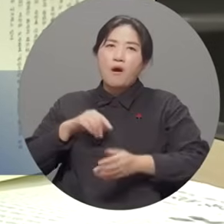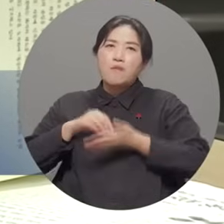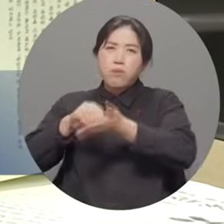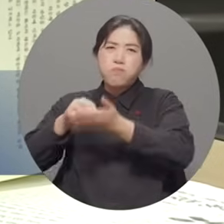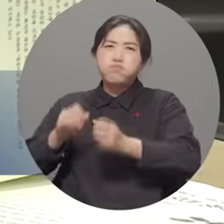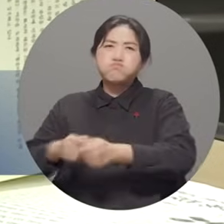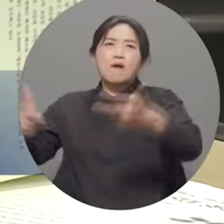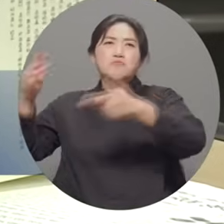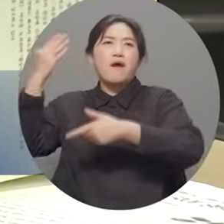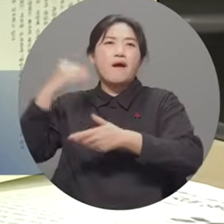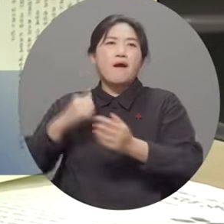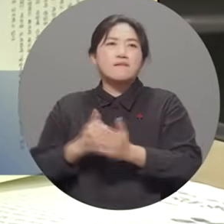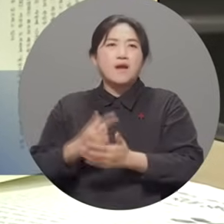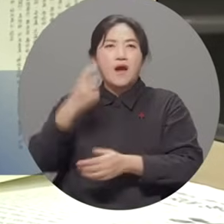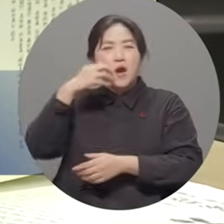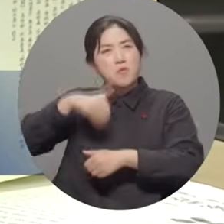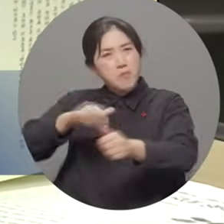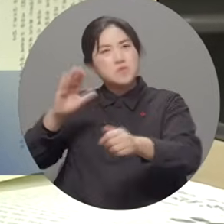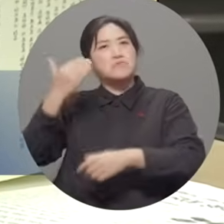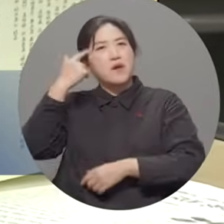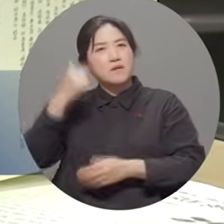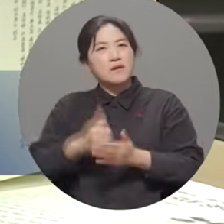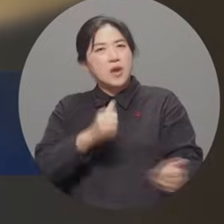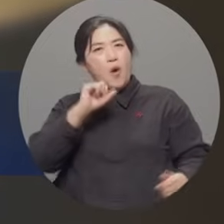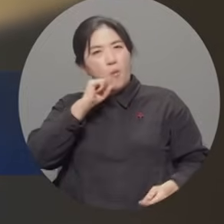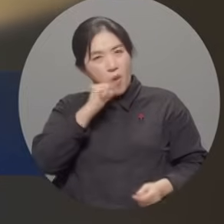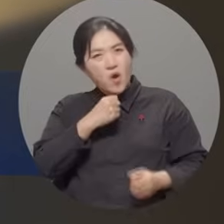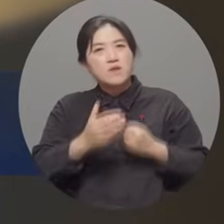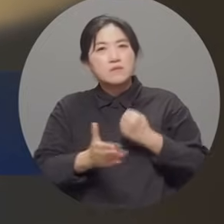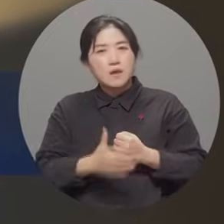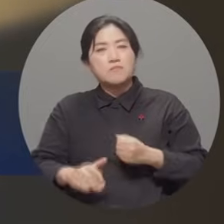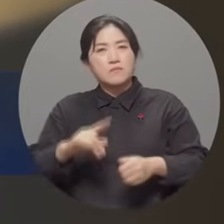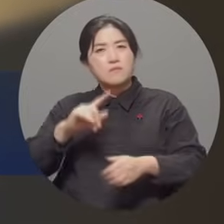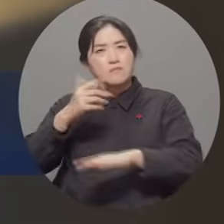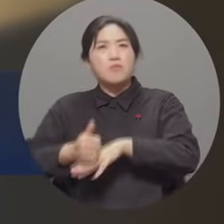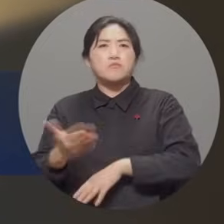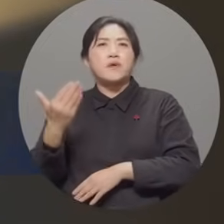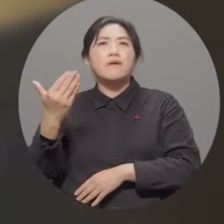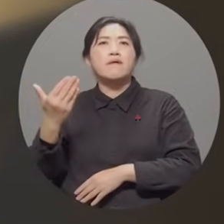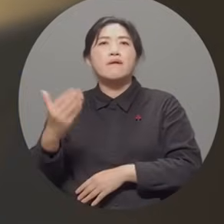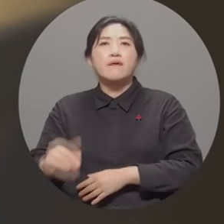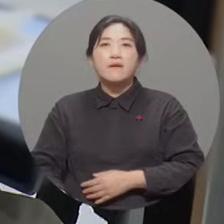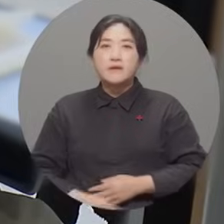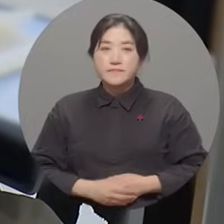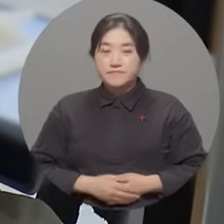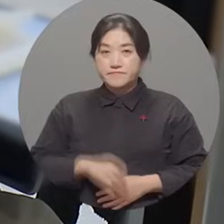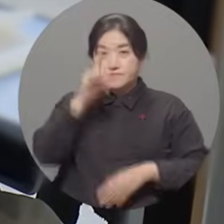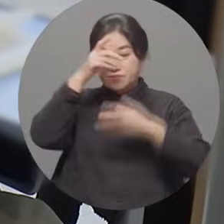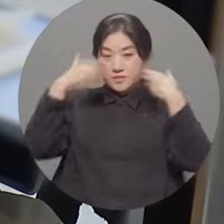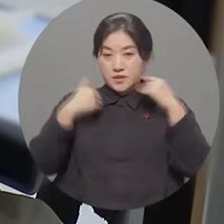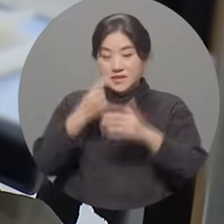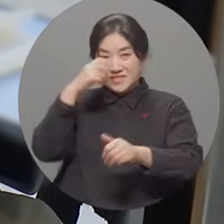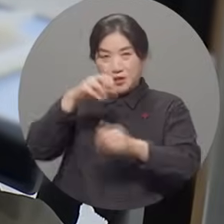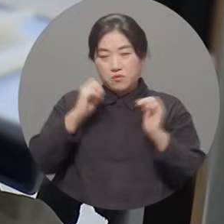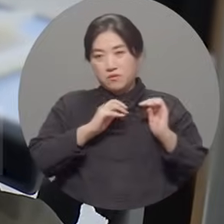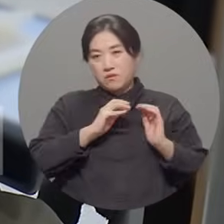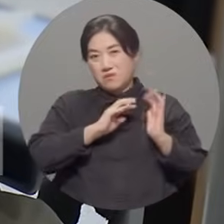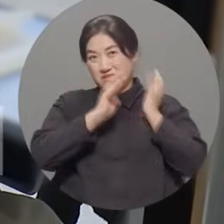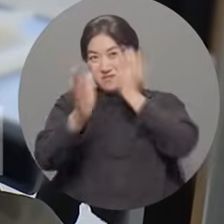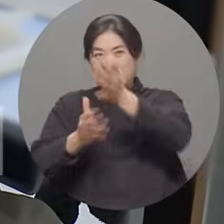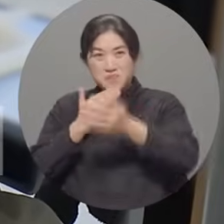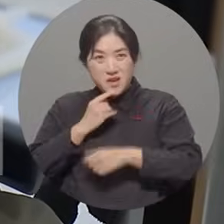구조고요. 학원을 보내야 되겠구나. 시험이 어려우니까 이렇게 귀결이 되는 거기 때문에. 정부는 사교육으로 쏠릴 수 있다는